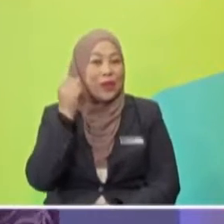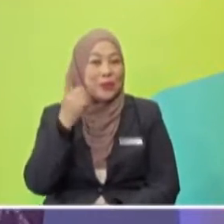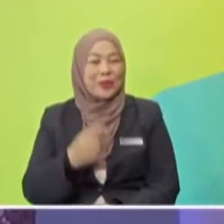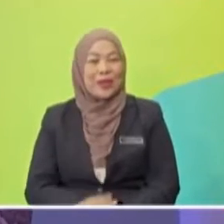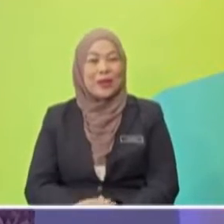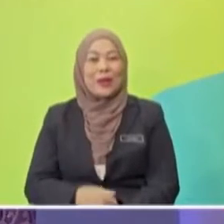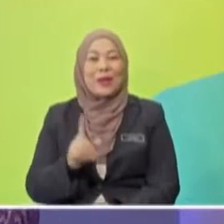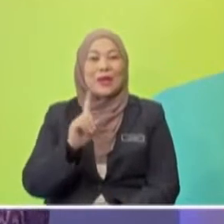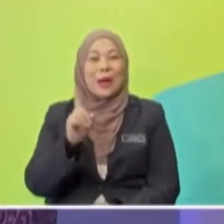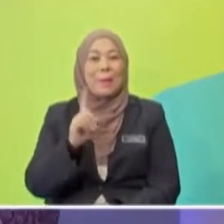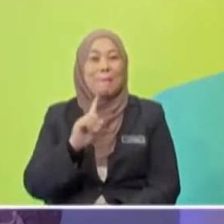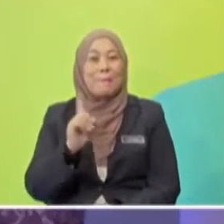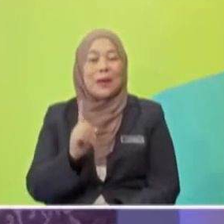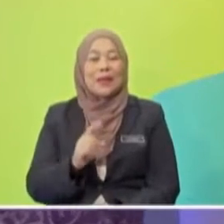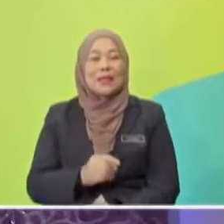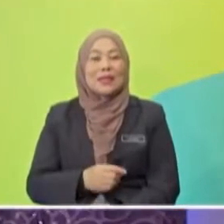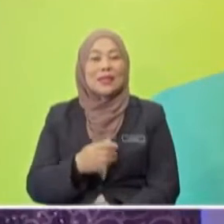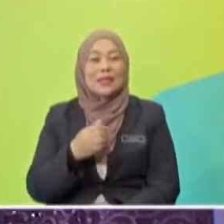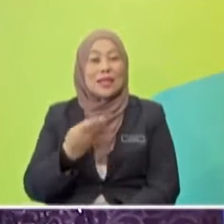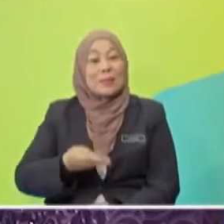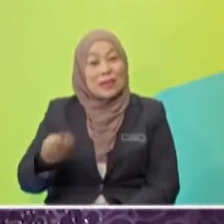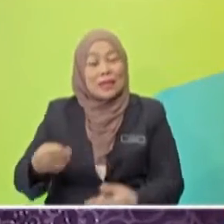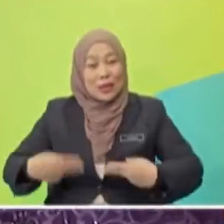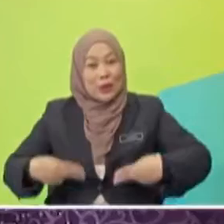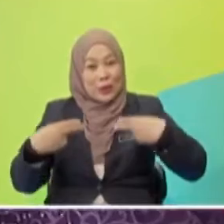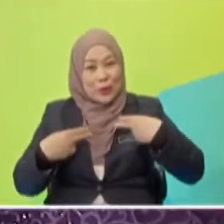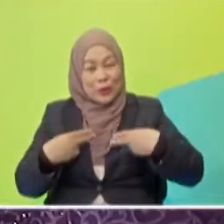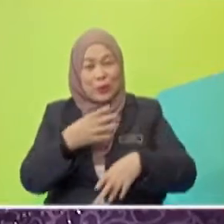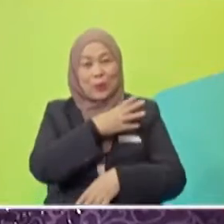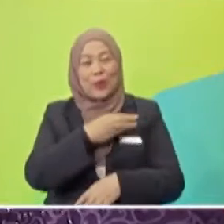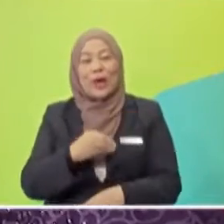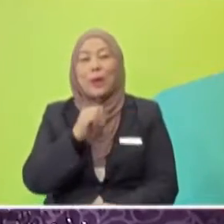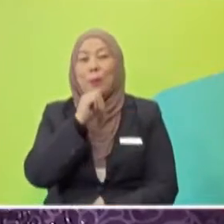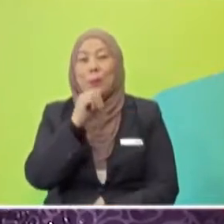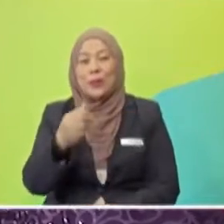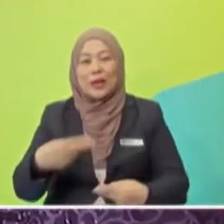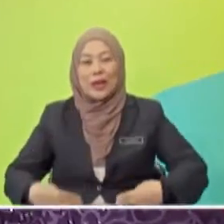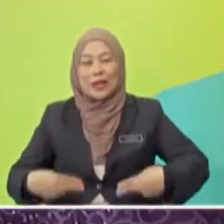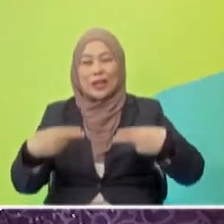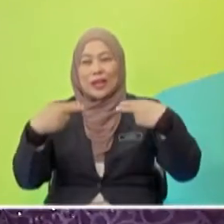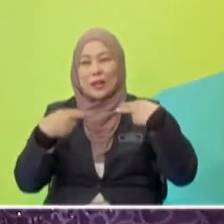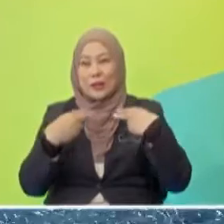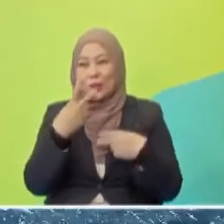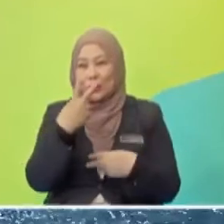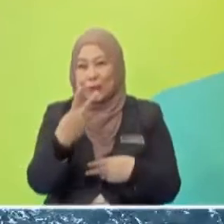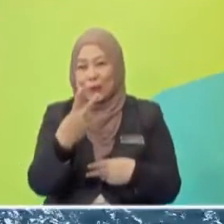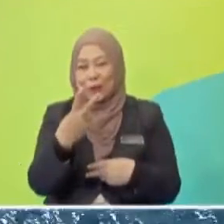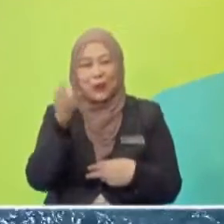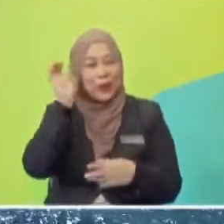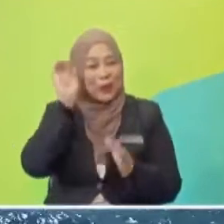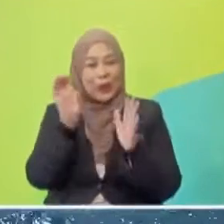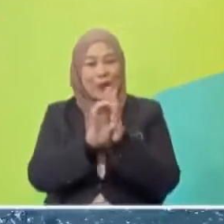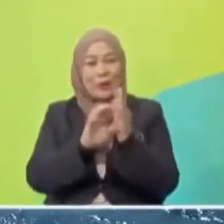pertama boleh deket sama yang mana benda hidup kita lihat ya pertama gambar pendirian itu